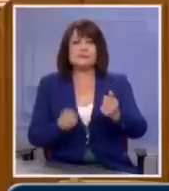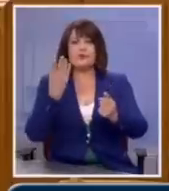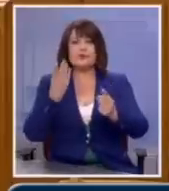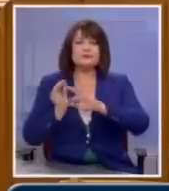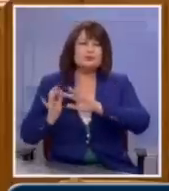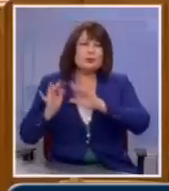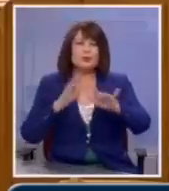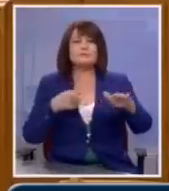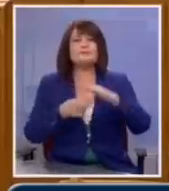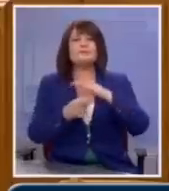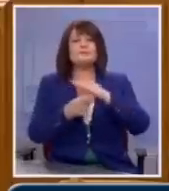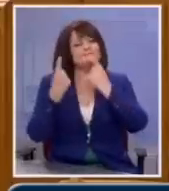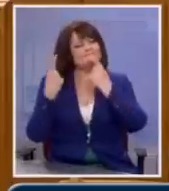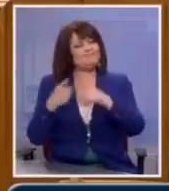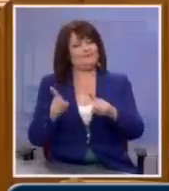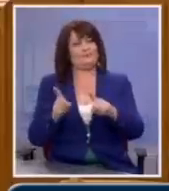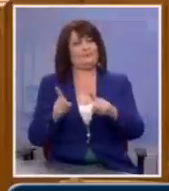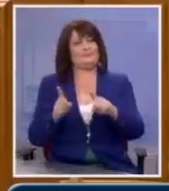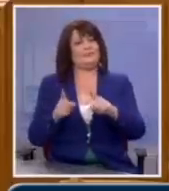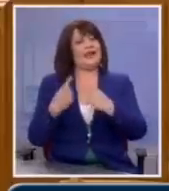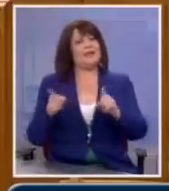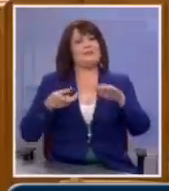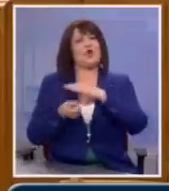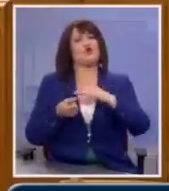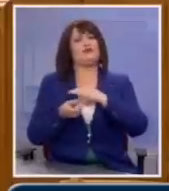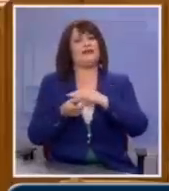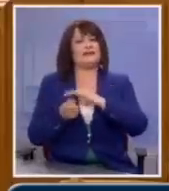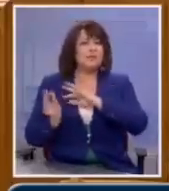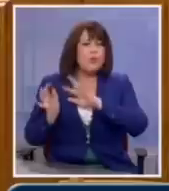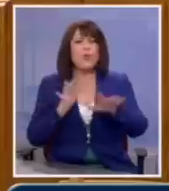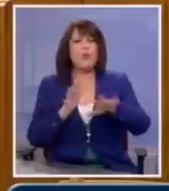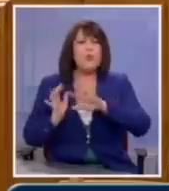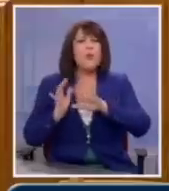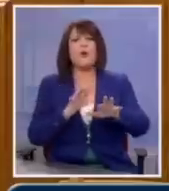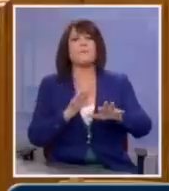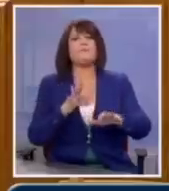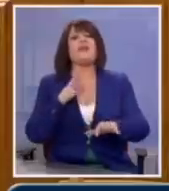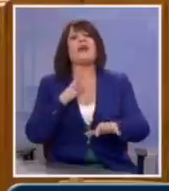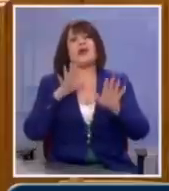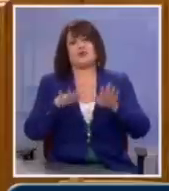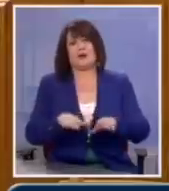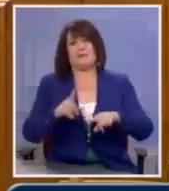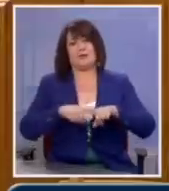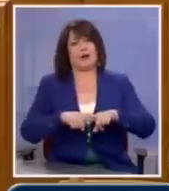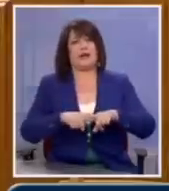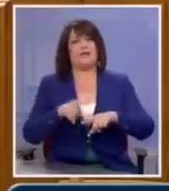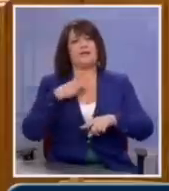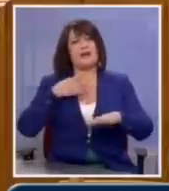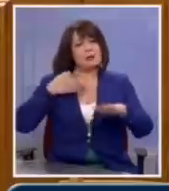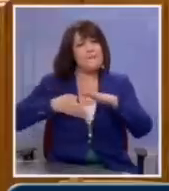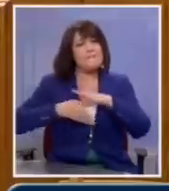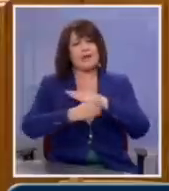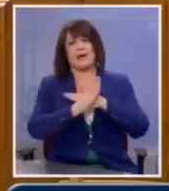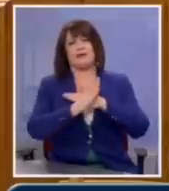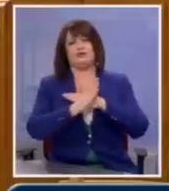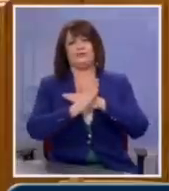προσφυγικού ρεύματος είναι τελείως διαφορετικά. Αυτοί που εισέρχονται δεν θέλει να μείνει κανείς στην Ελλάδα, όχι μόνο